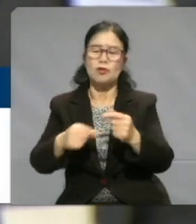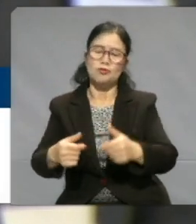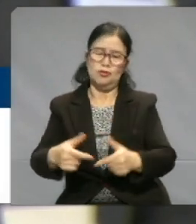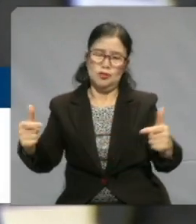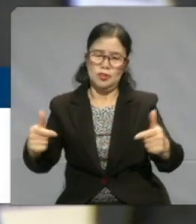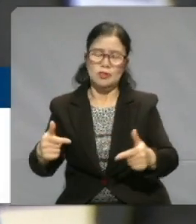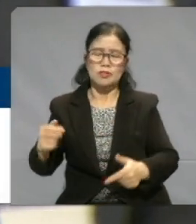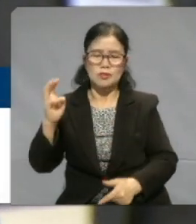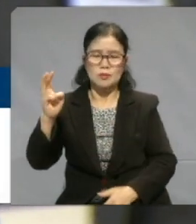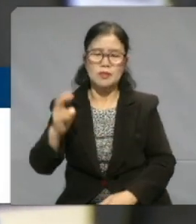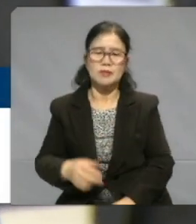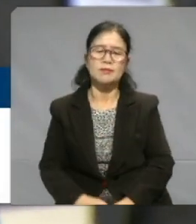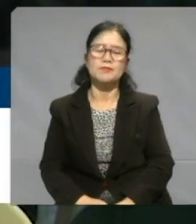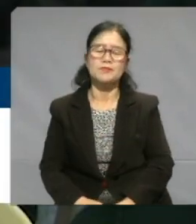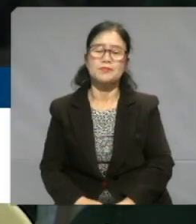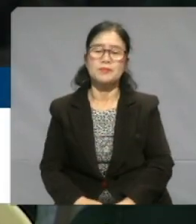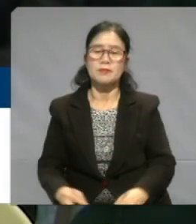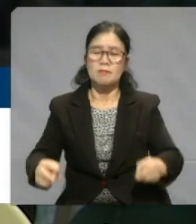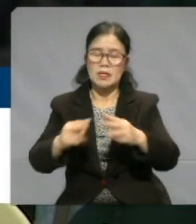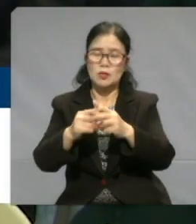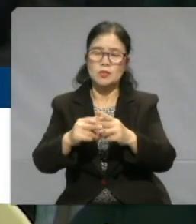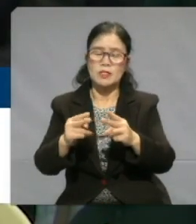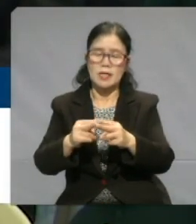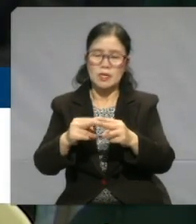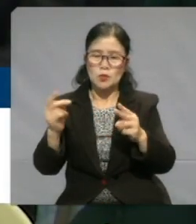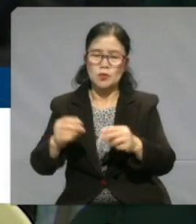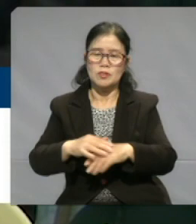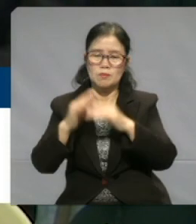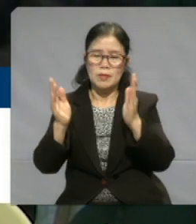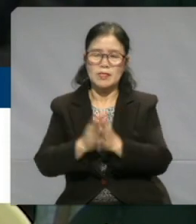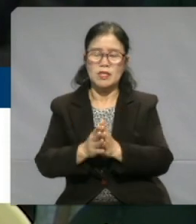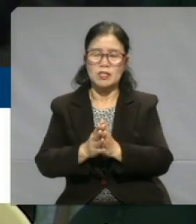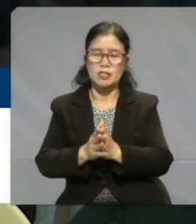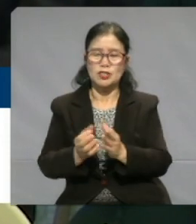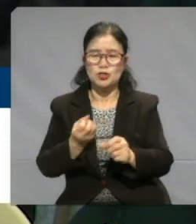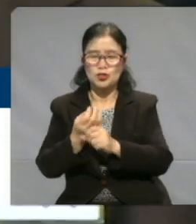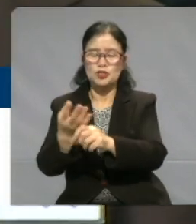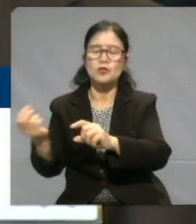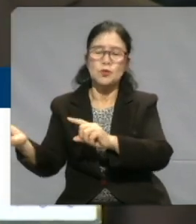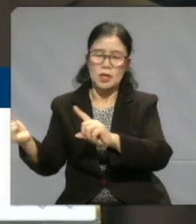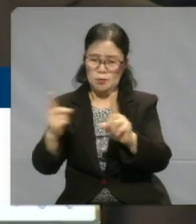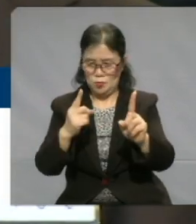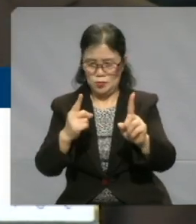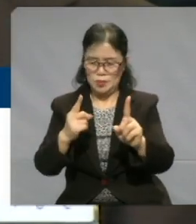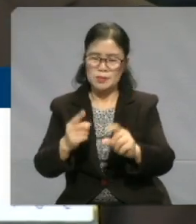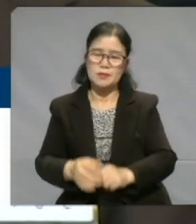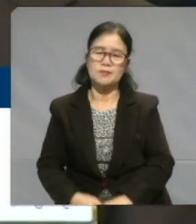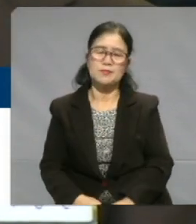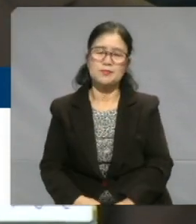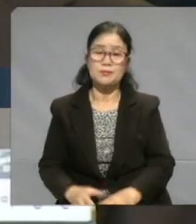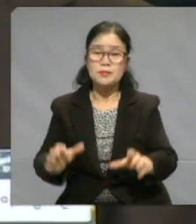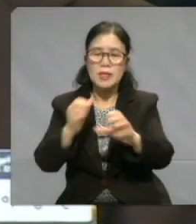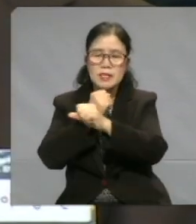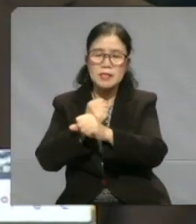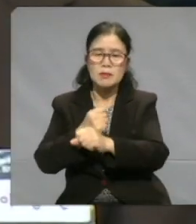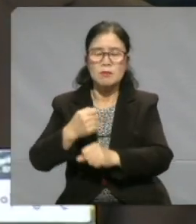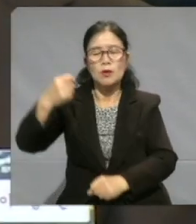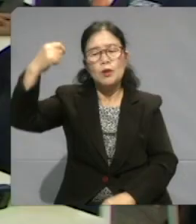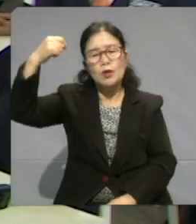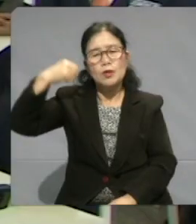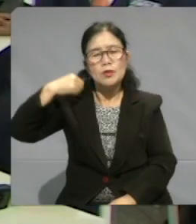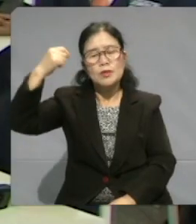것으로 내다봤습니다. 반도체를 비롯한 전반적인 수출 회복세가 근거인데 핵심은